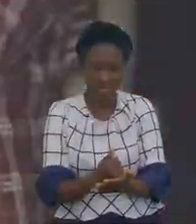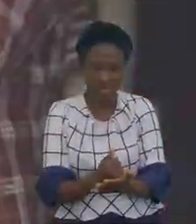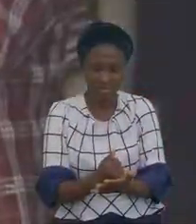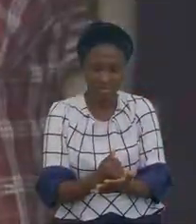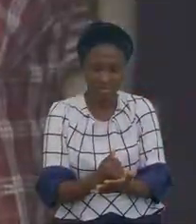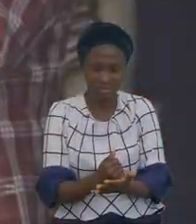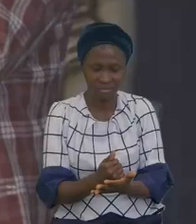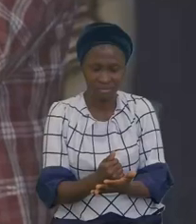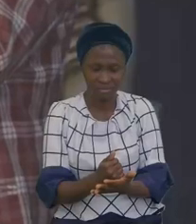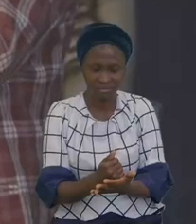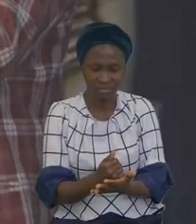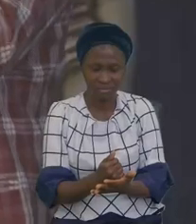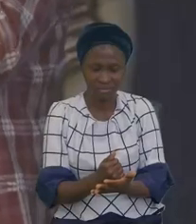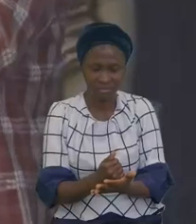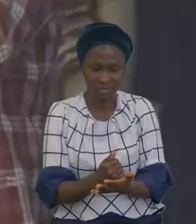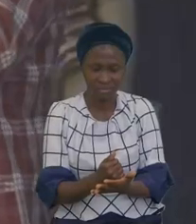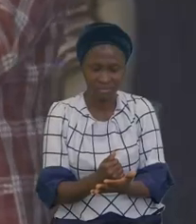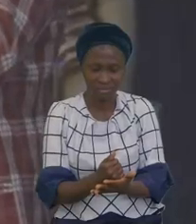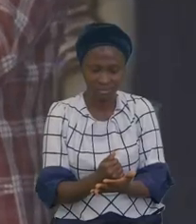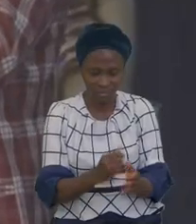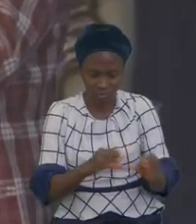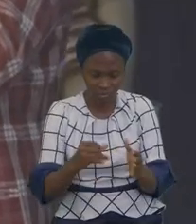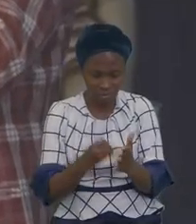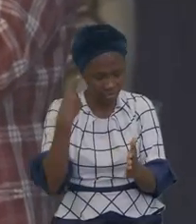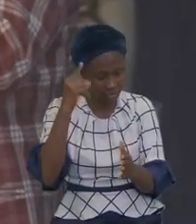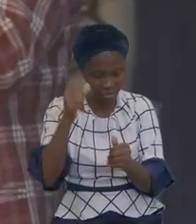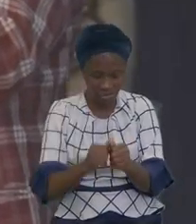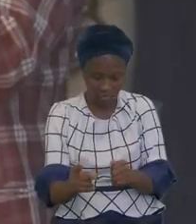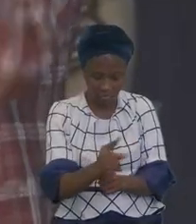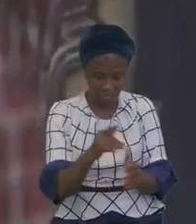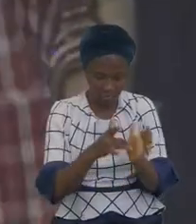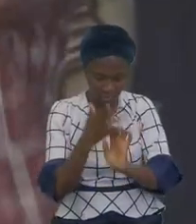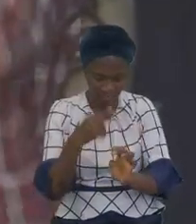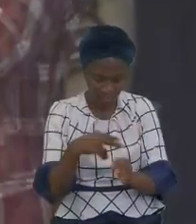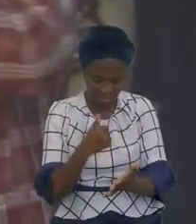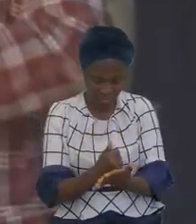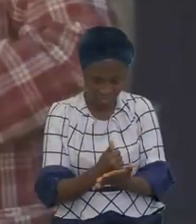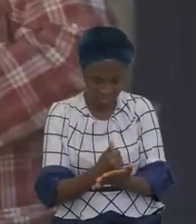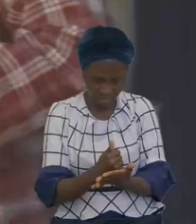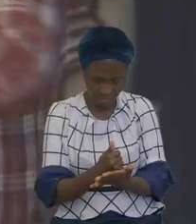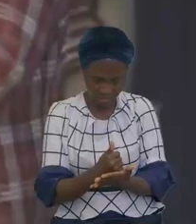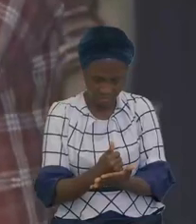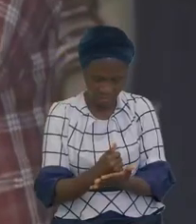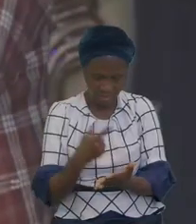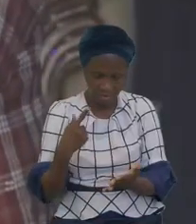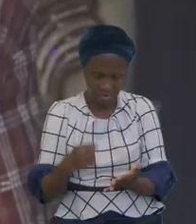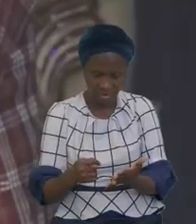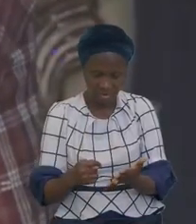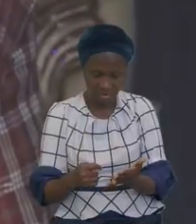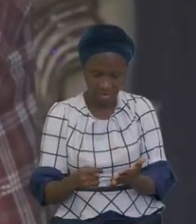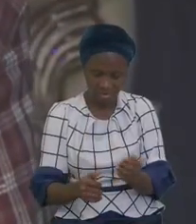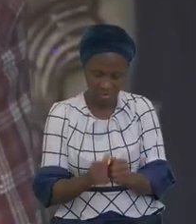Fais-le pour tout le monde. Les plus jeunes, les plus âgés parmi